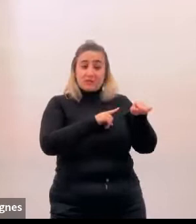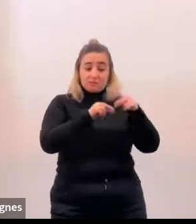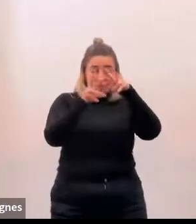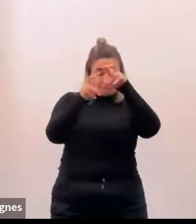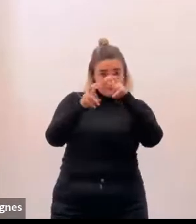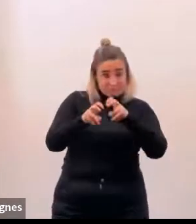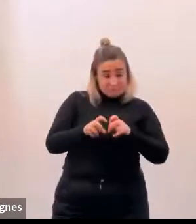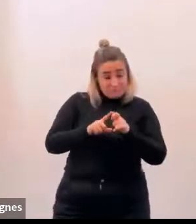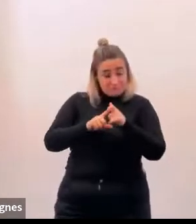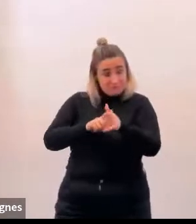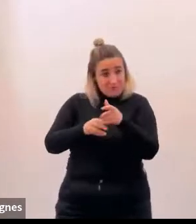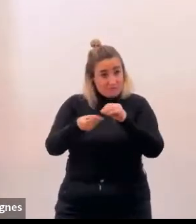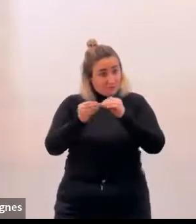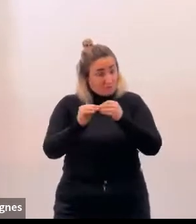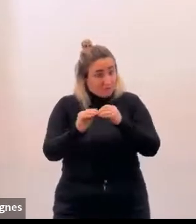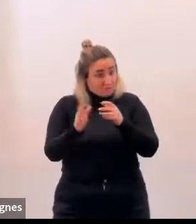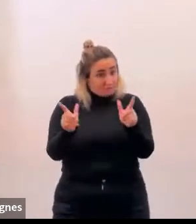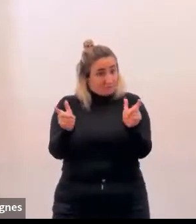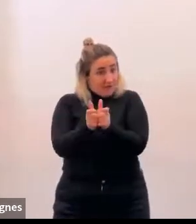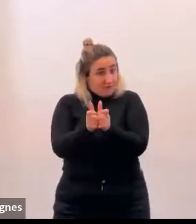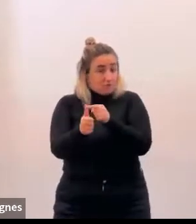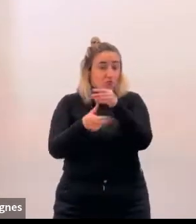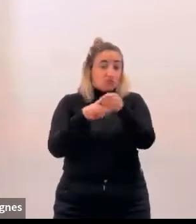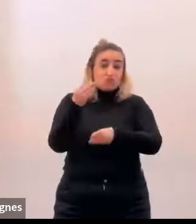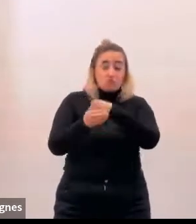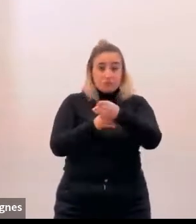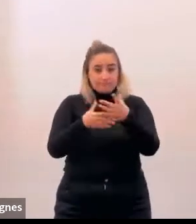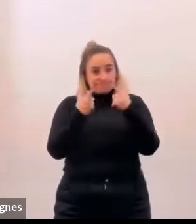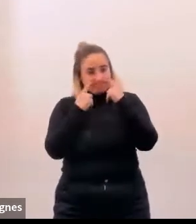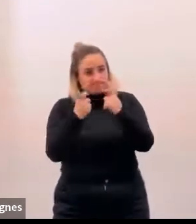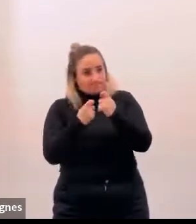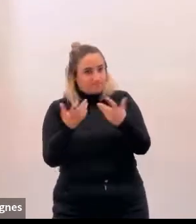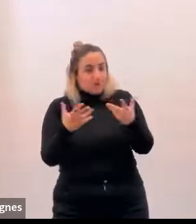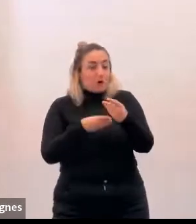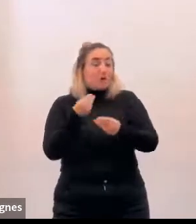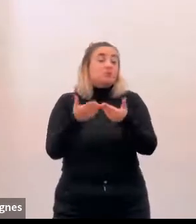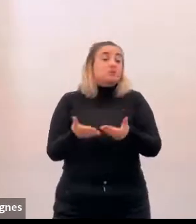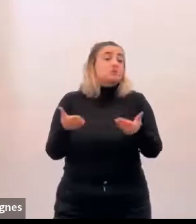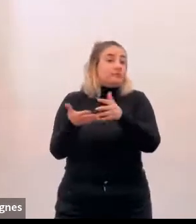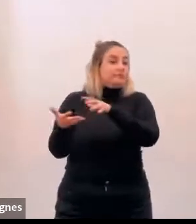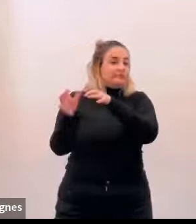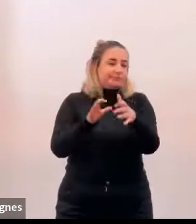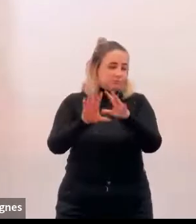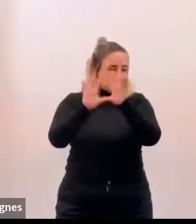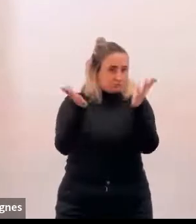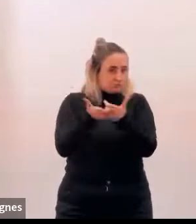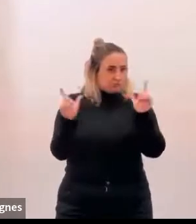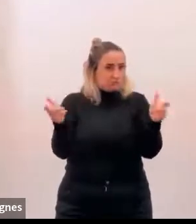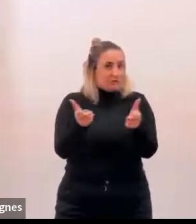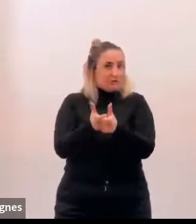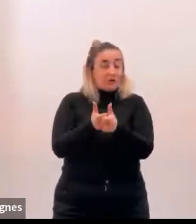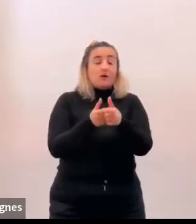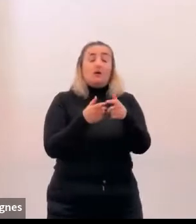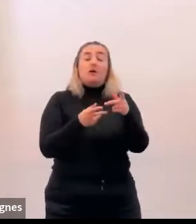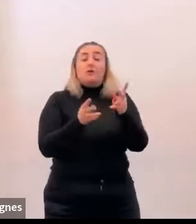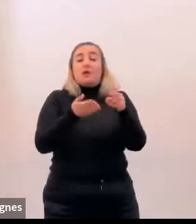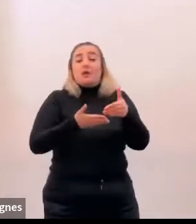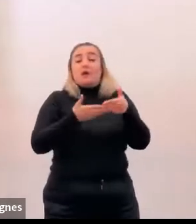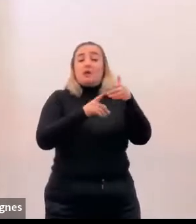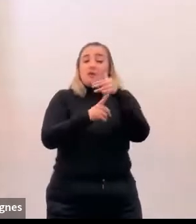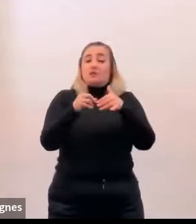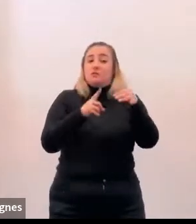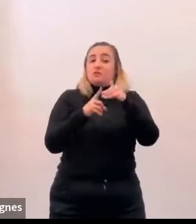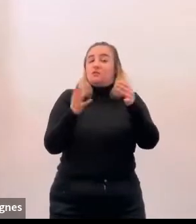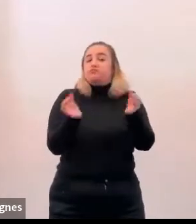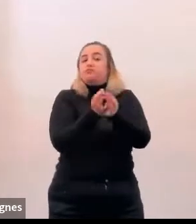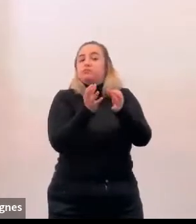les problématiques, les points de vigilance et ou d'aggravation et de définir si les aides sociales légales ou facultatives existantes sont